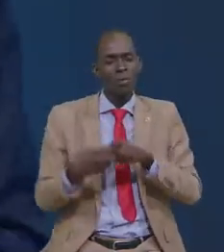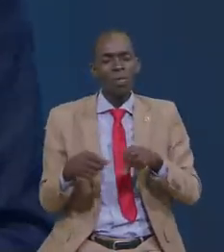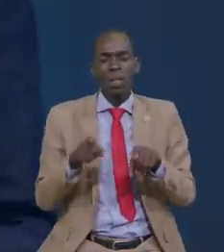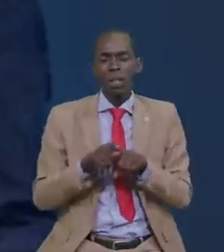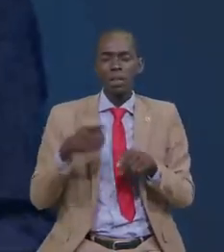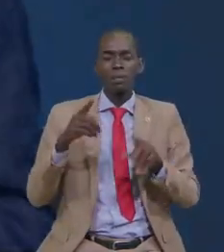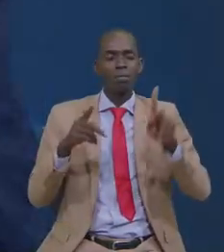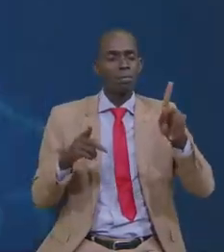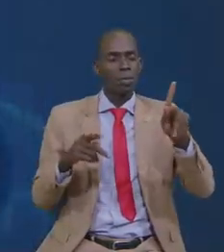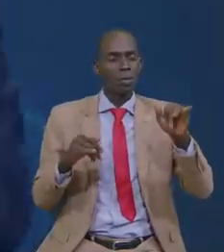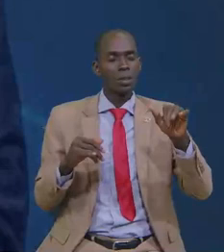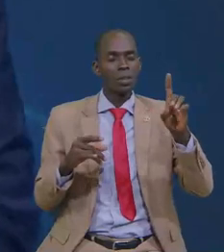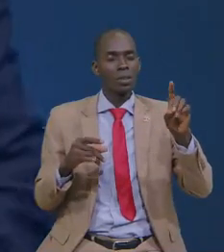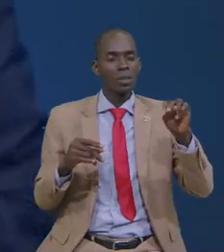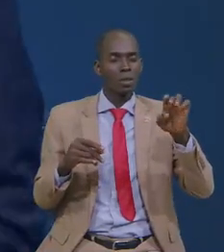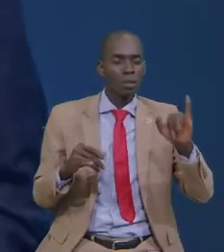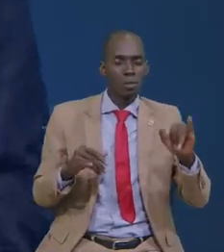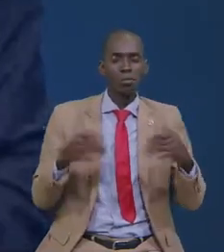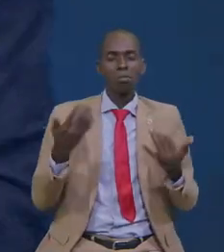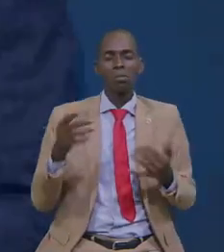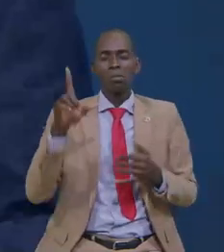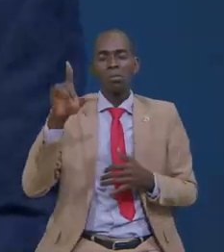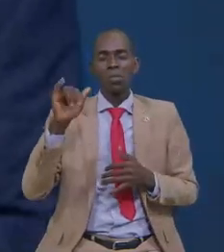problèmes internes, comme le problème